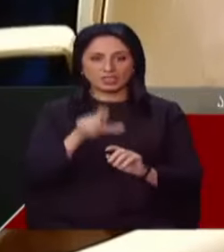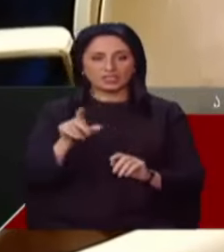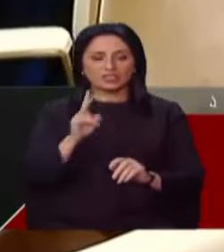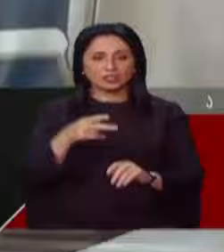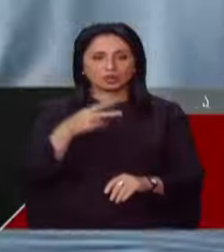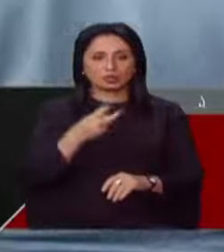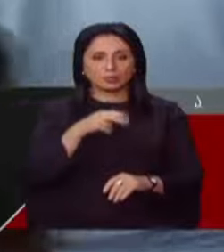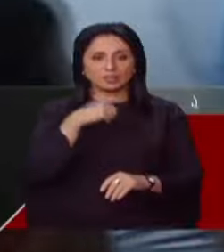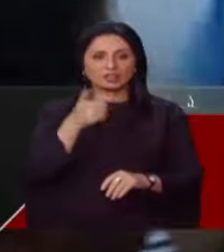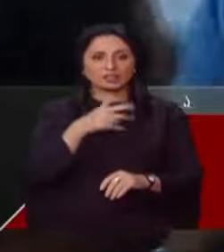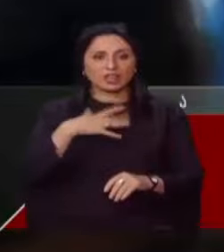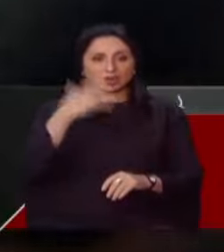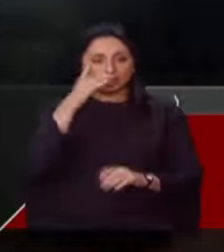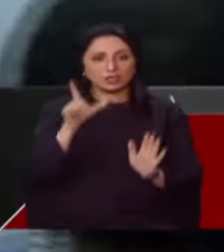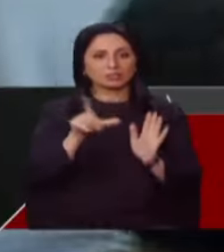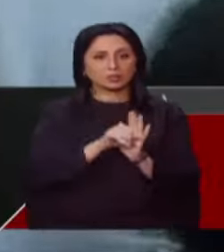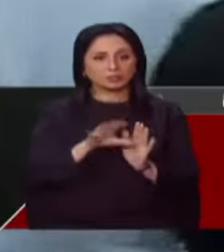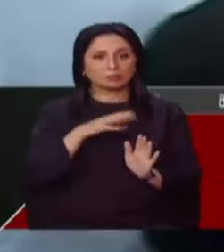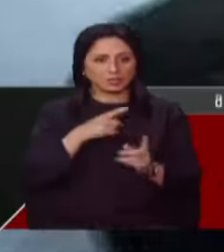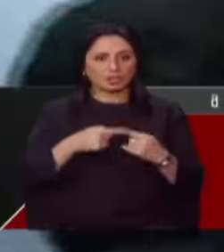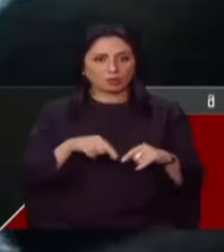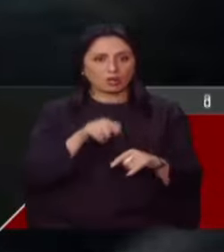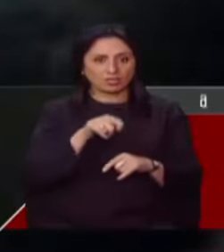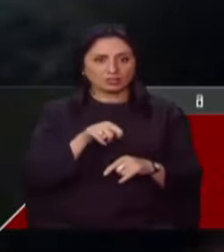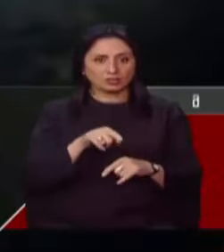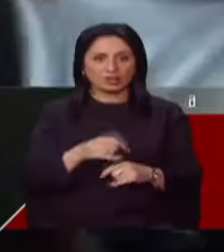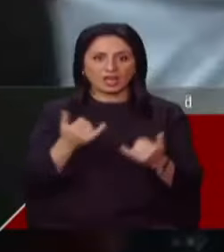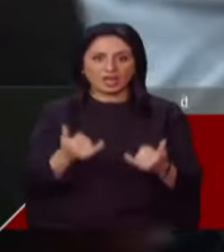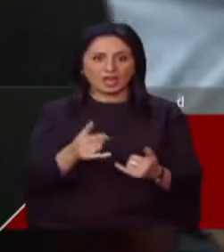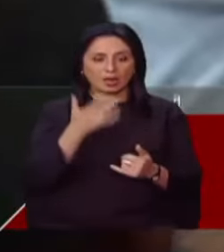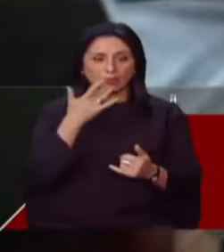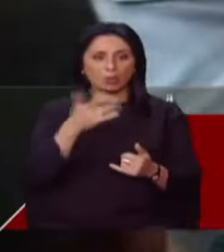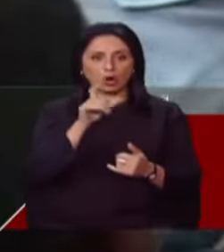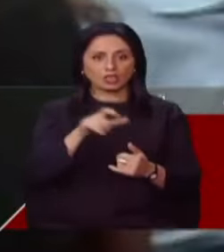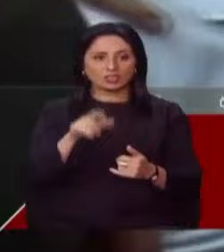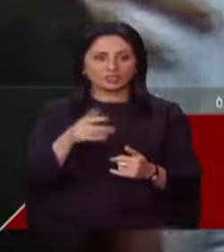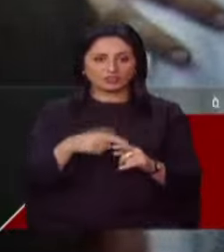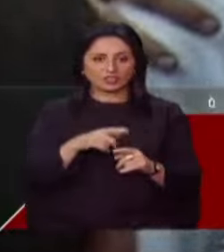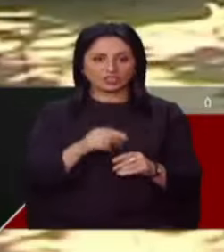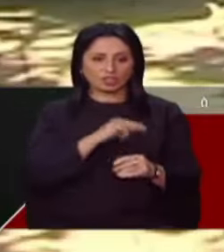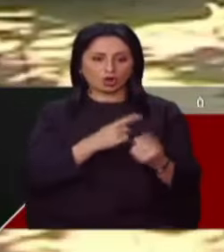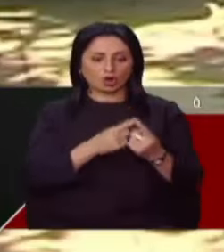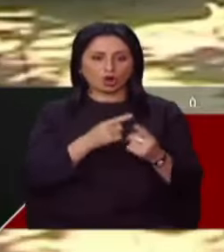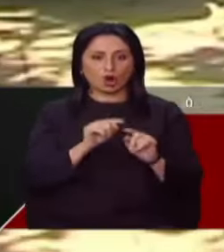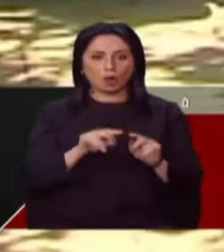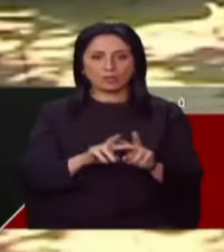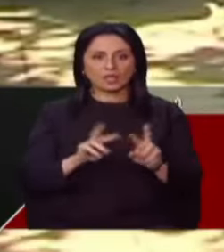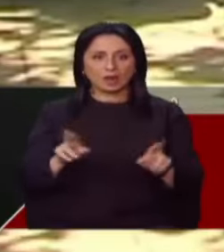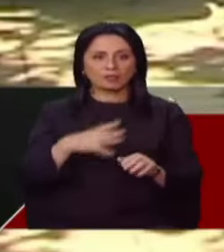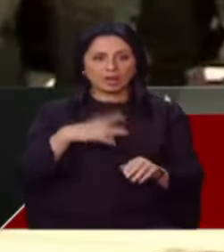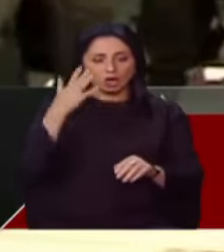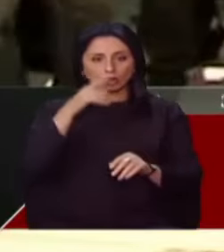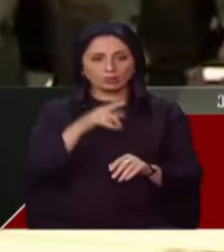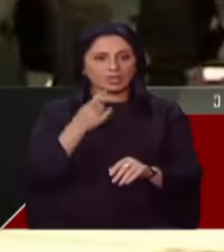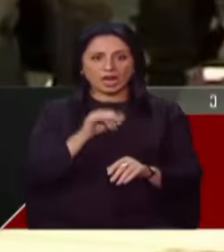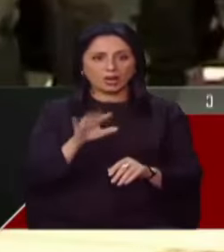ვინც 2012 წელს ქართულ ოცნებასთან კოალიციაში იმყოფებოდა. Ახლა ეს პოლიტიკოსებიც კოლეგა ოპოზიციონერთა მსგავსად ქართულ